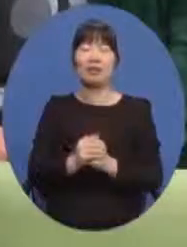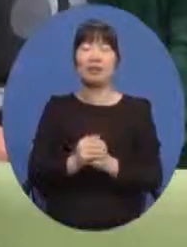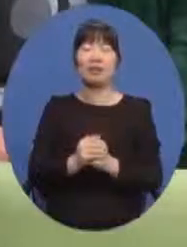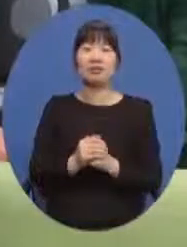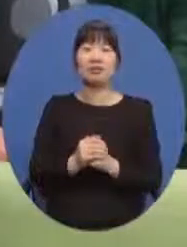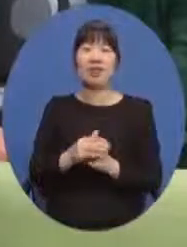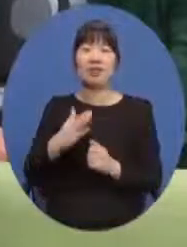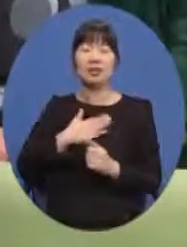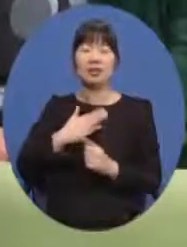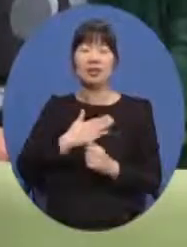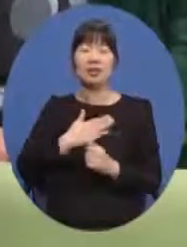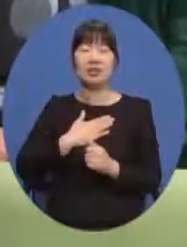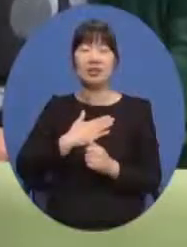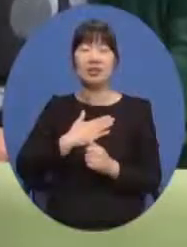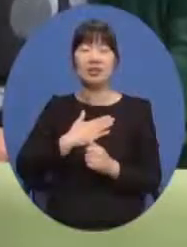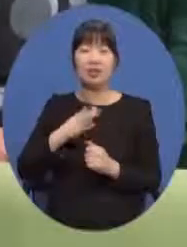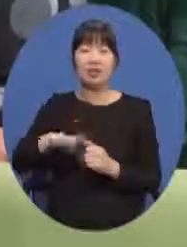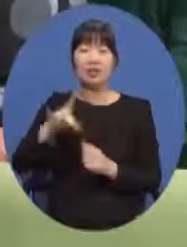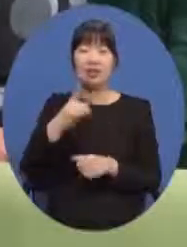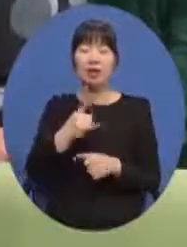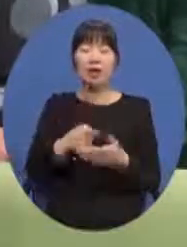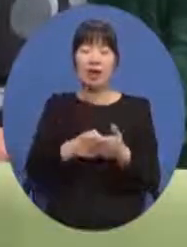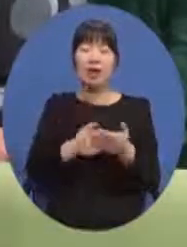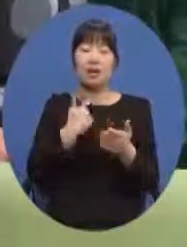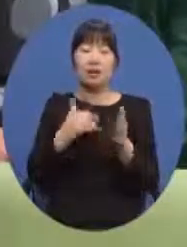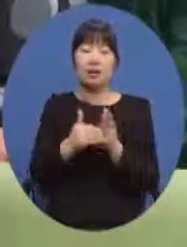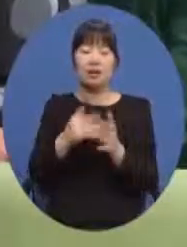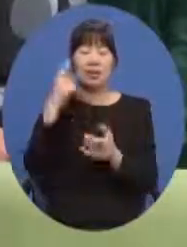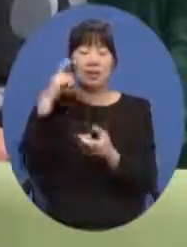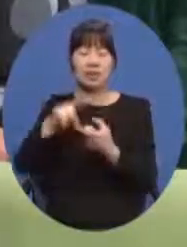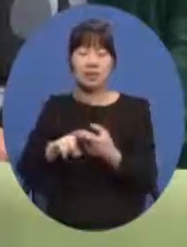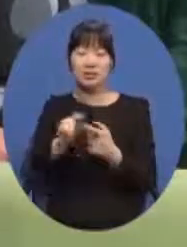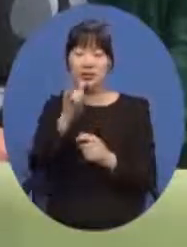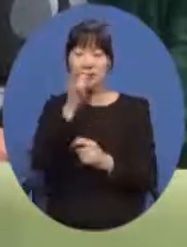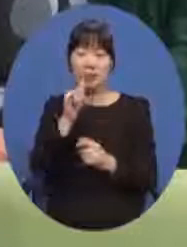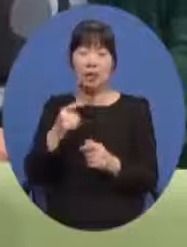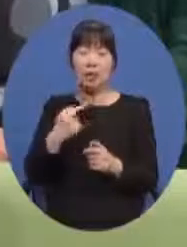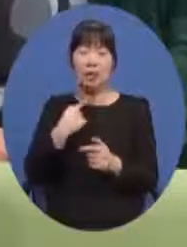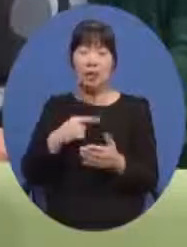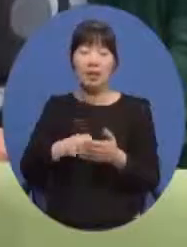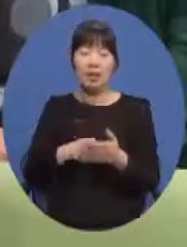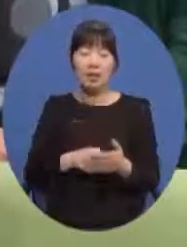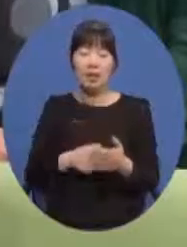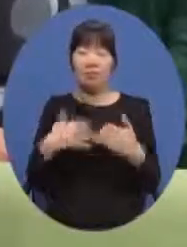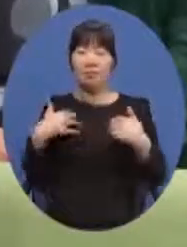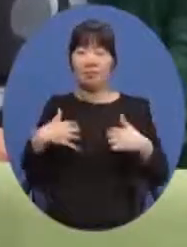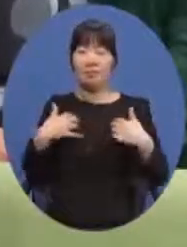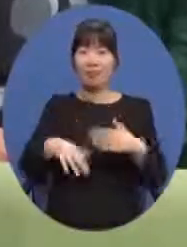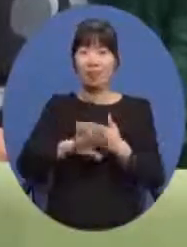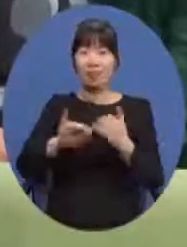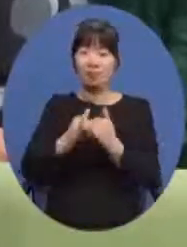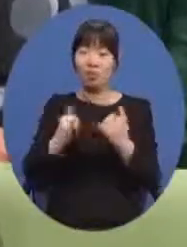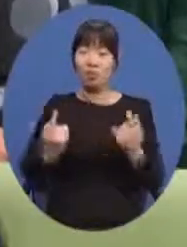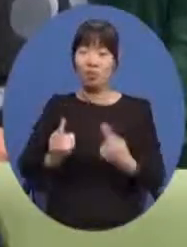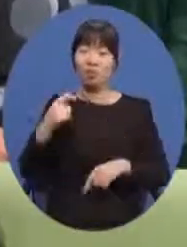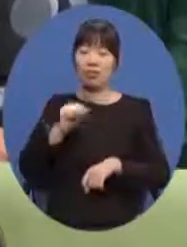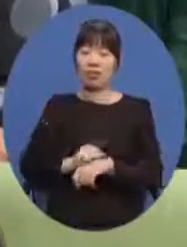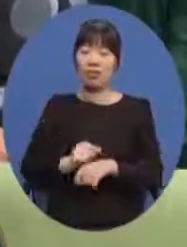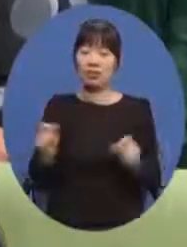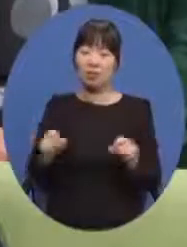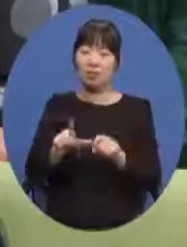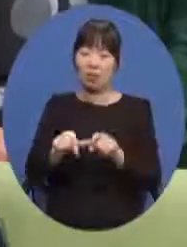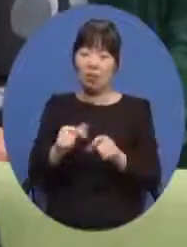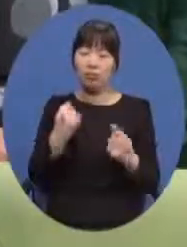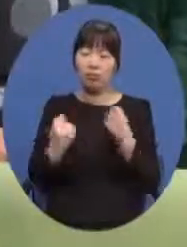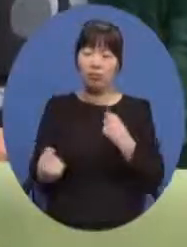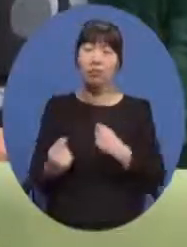거기는 자기는 일단 해보니까 관심이 있고, 해보니까 재밌고, 또 남들보다 잘할 수 있고, 짧은